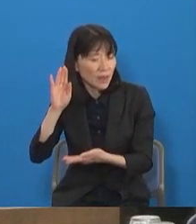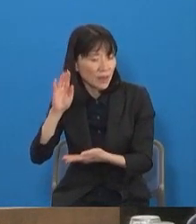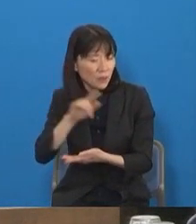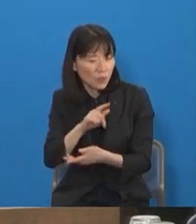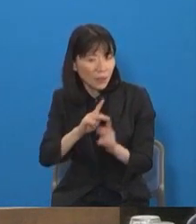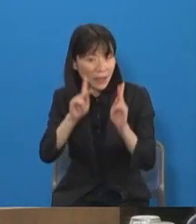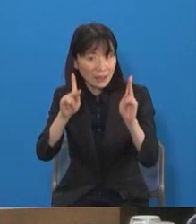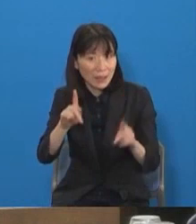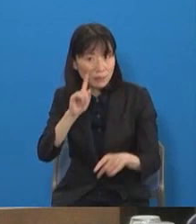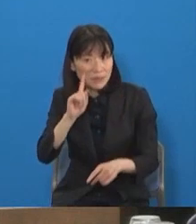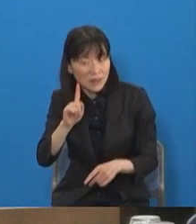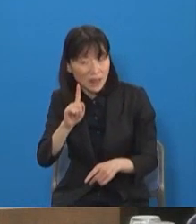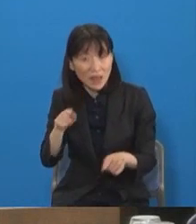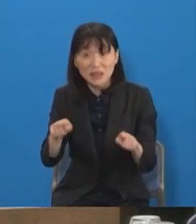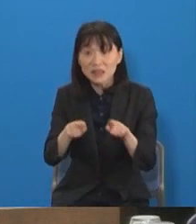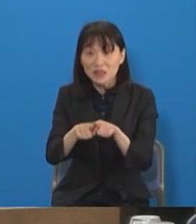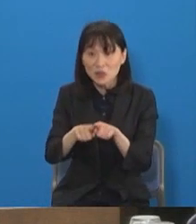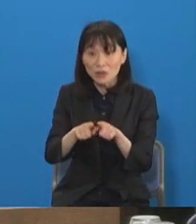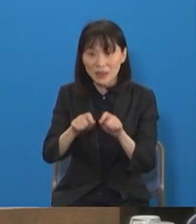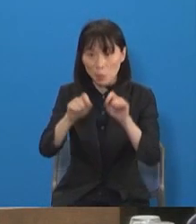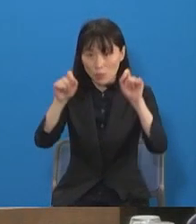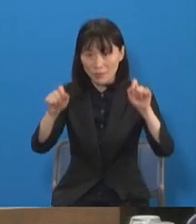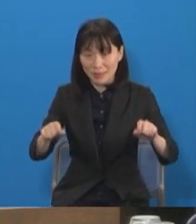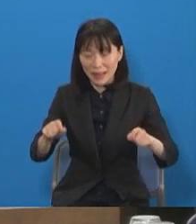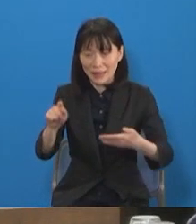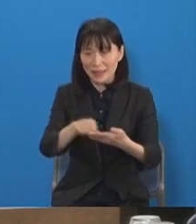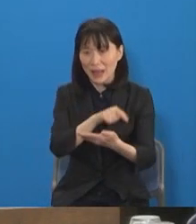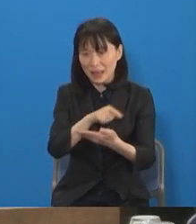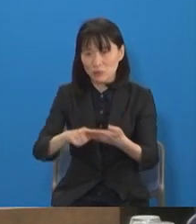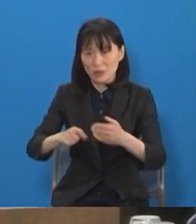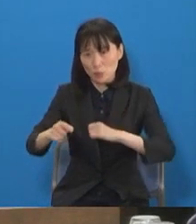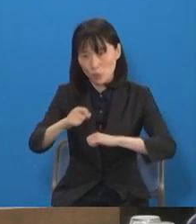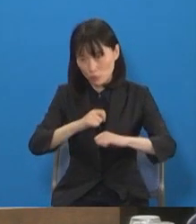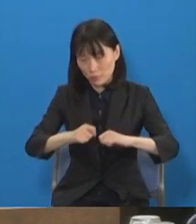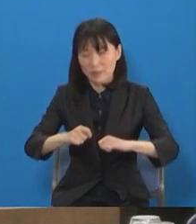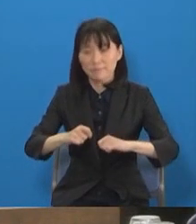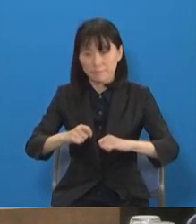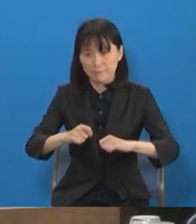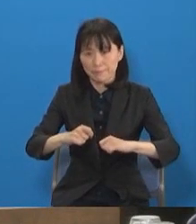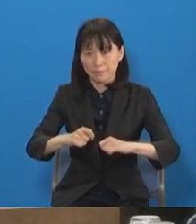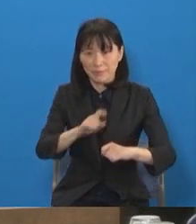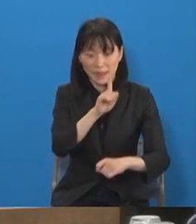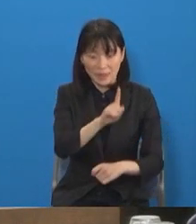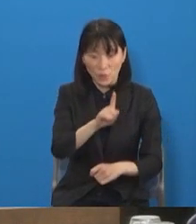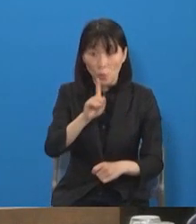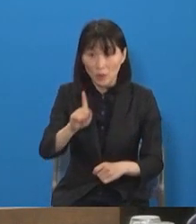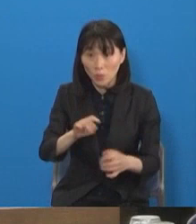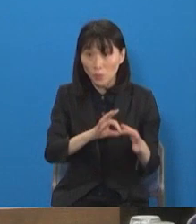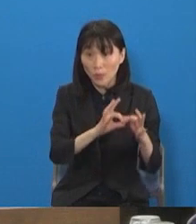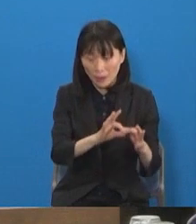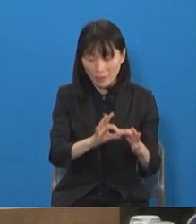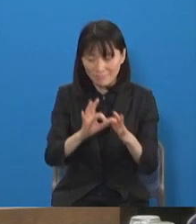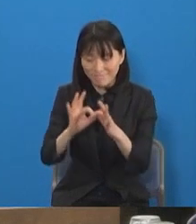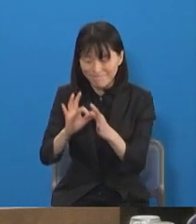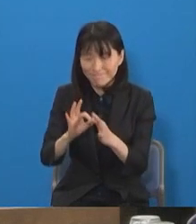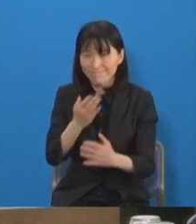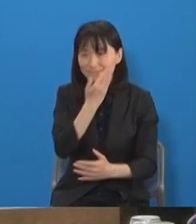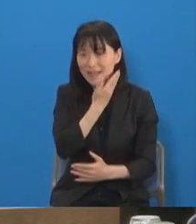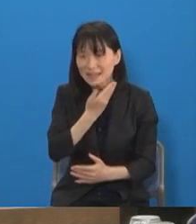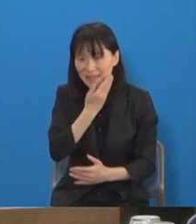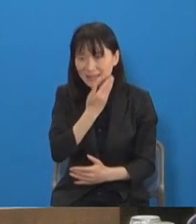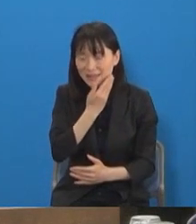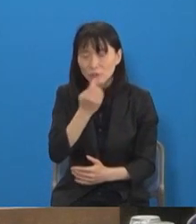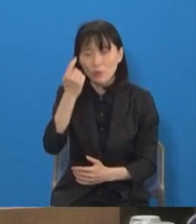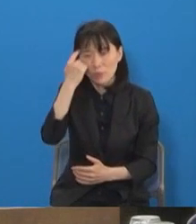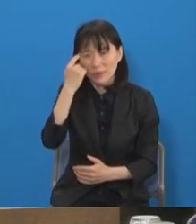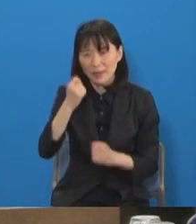を見つけ、一緒になって問題解決に向けて取り組むとともに、一つ一つの関わりを大切にすることを心がけて